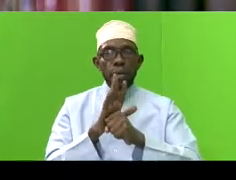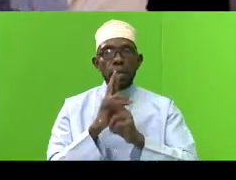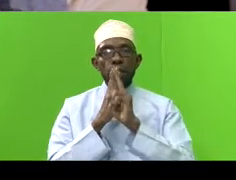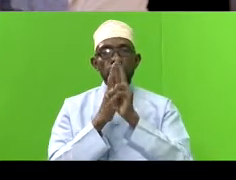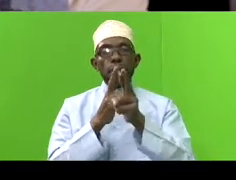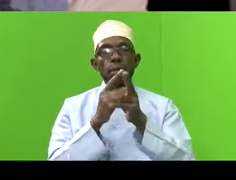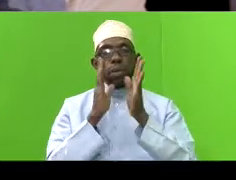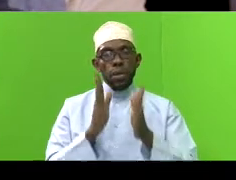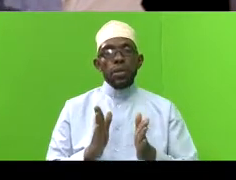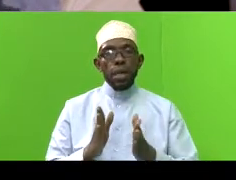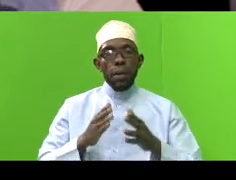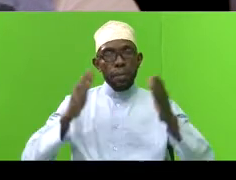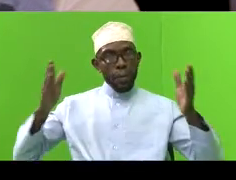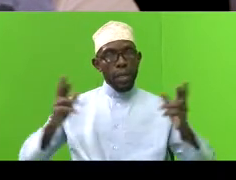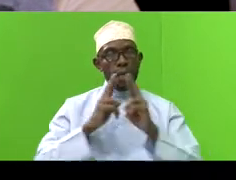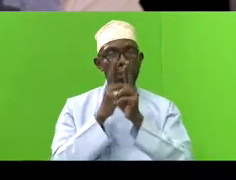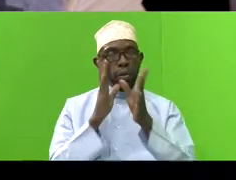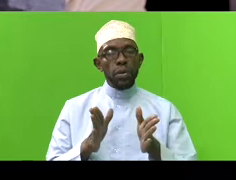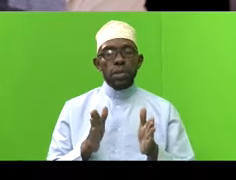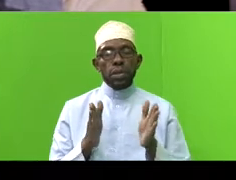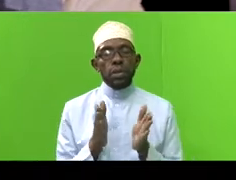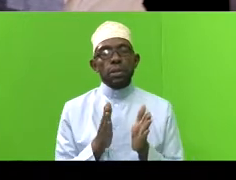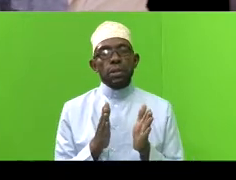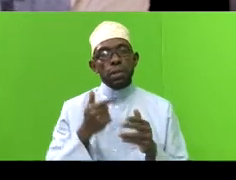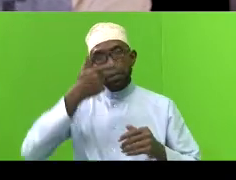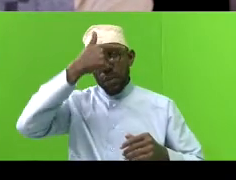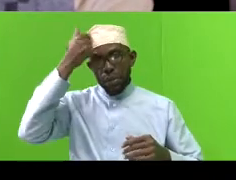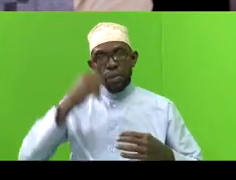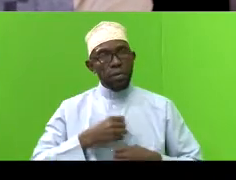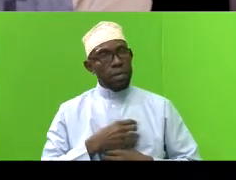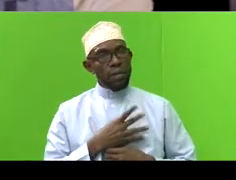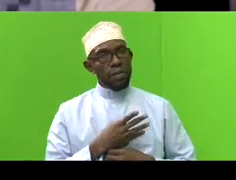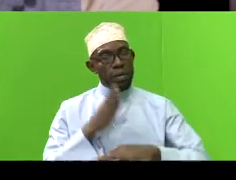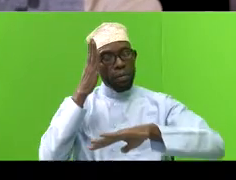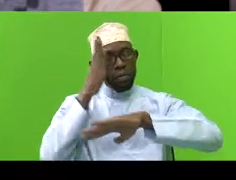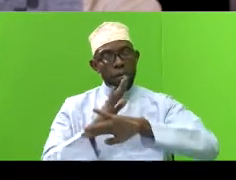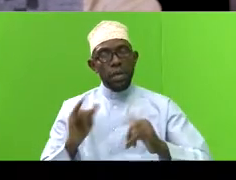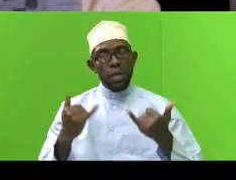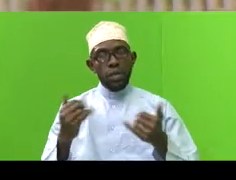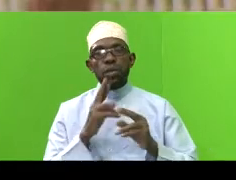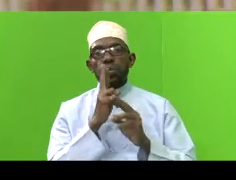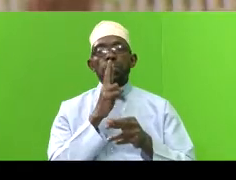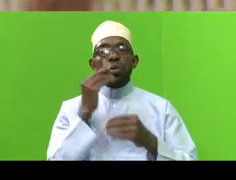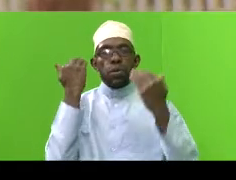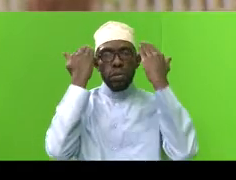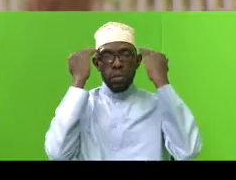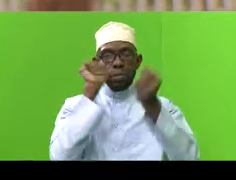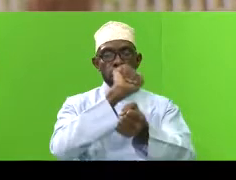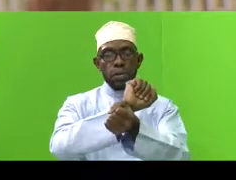news, yale mashirika makubwa makubwa ya habari, kwa sababu unaogopa ukiweka fake news kesho utashtakiwa. Social